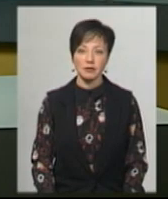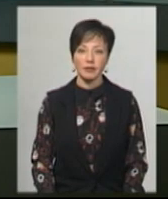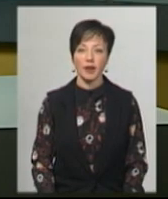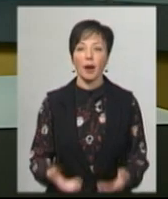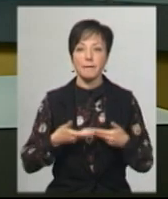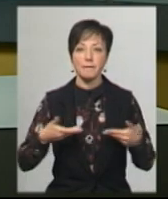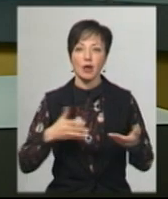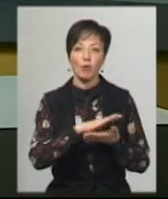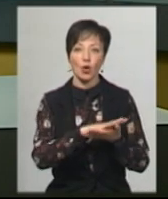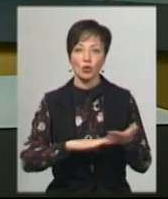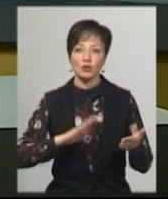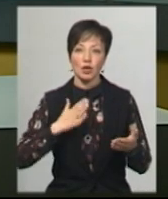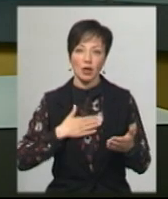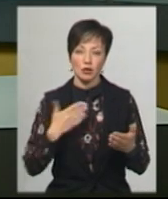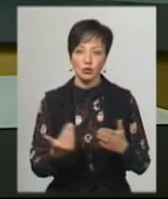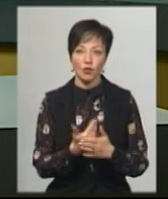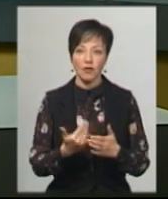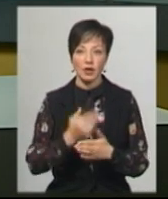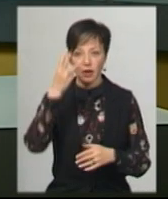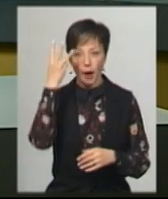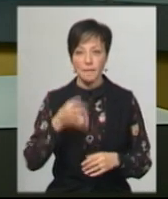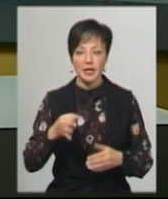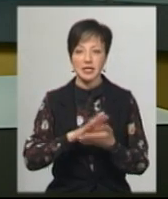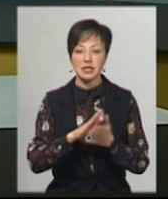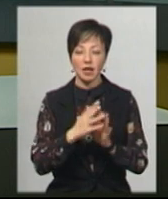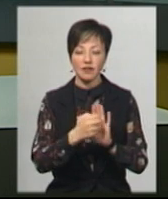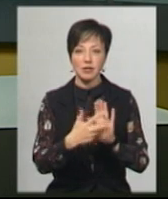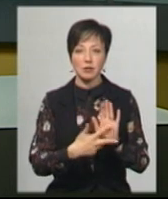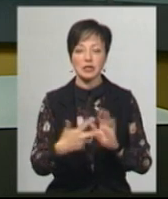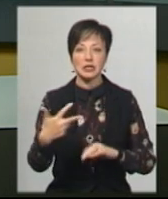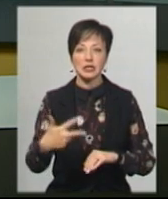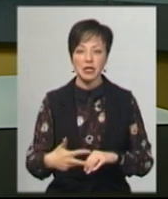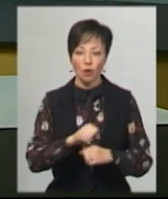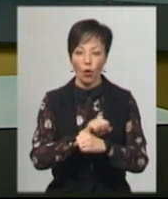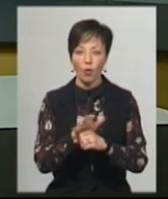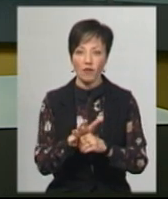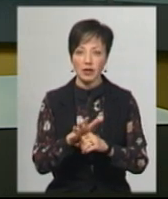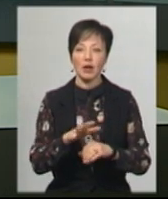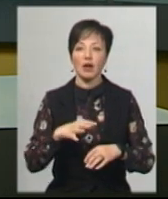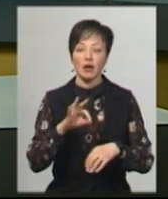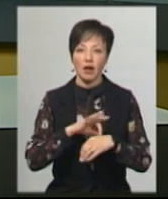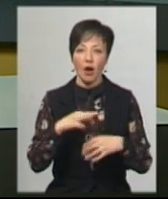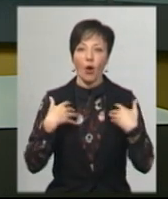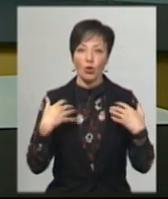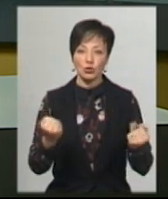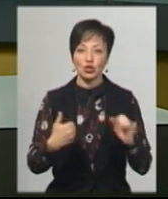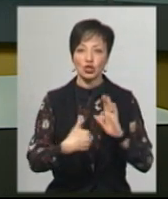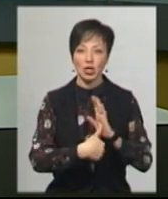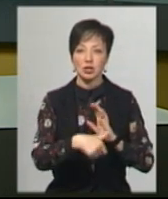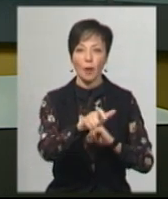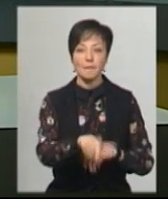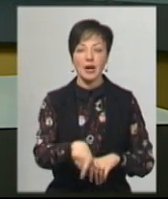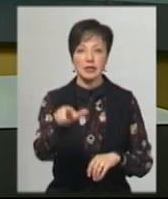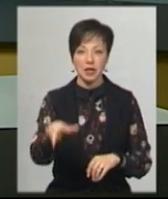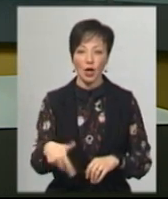Ми продовжуємо наш інформаційний випуск. На Хмельниччині станом на 18.30 від COVID-19 одужало ще 6